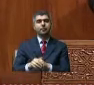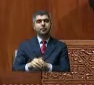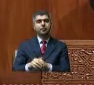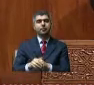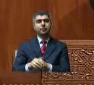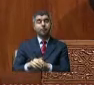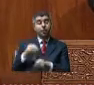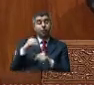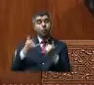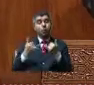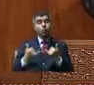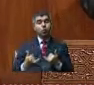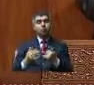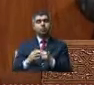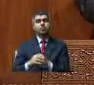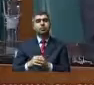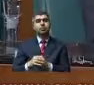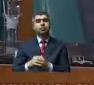إلى حد الآن